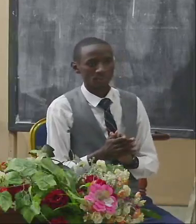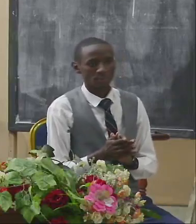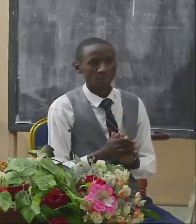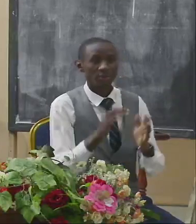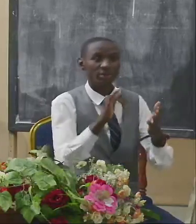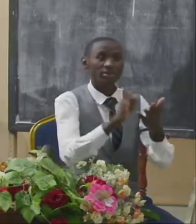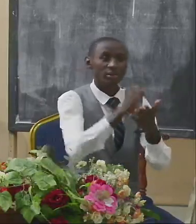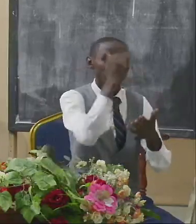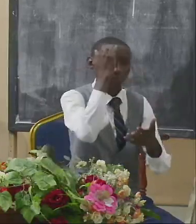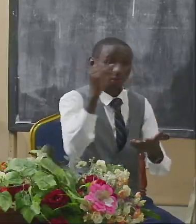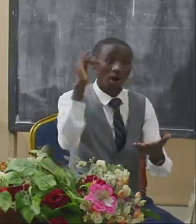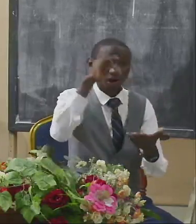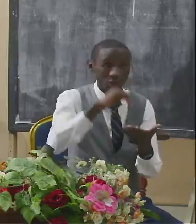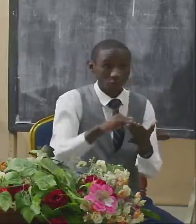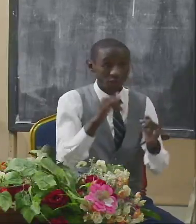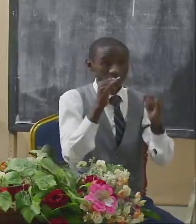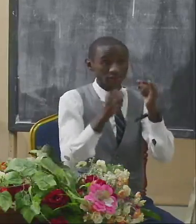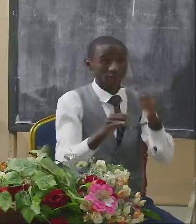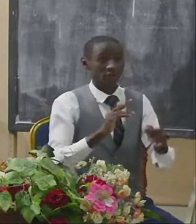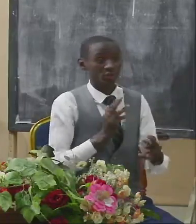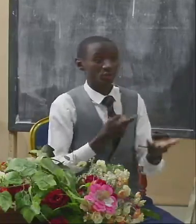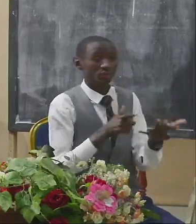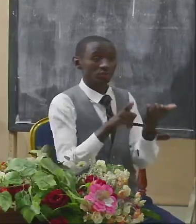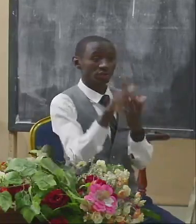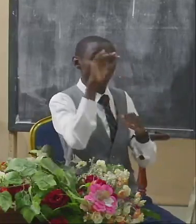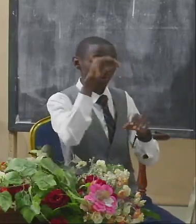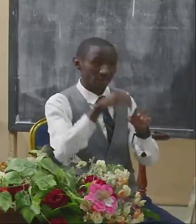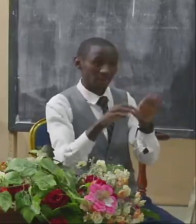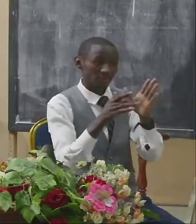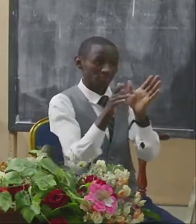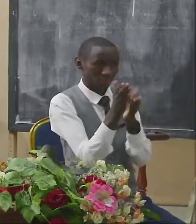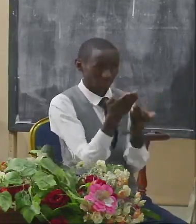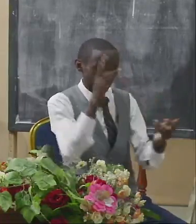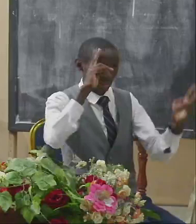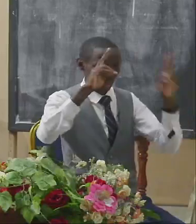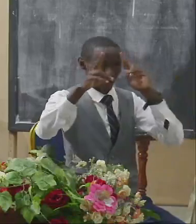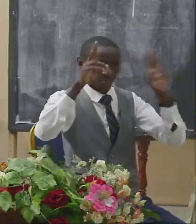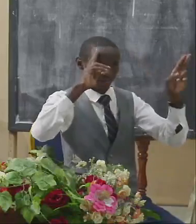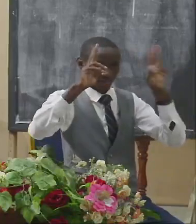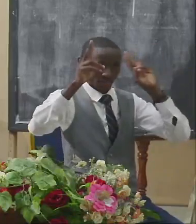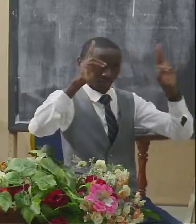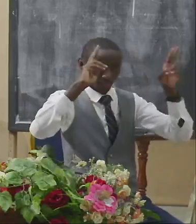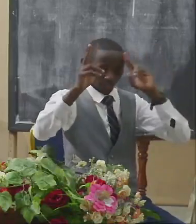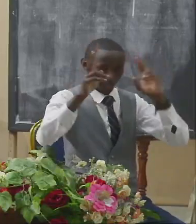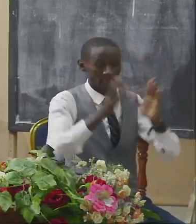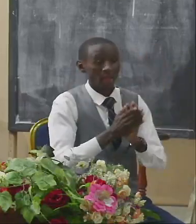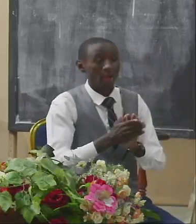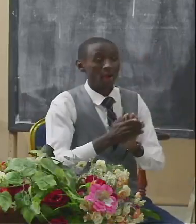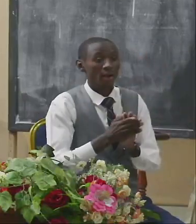C'est pourquoi Njomana, si nous lisons la Bible. Kama tunasoma Biblia. On va lire dans Hébreux. Tutasoma katika Waebrania.